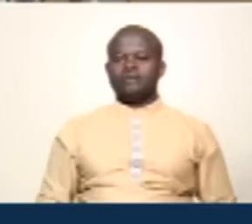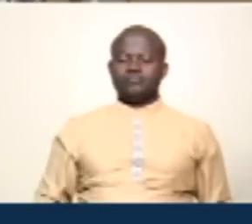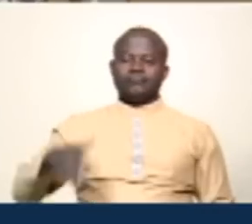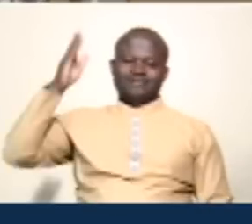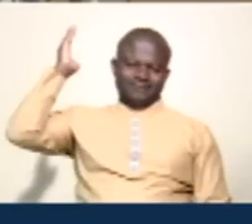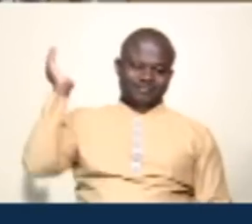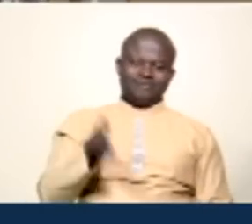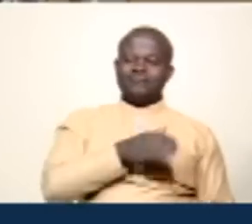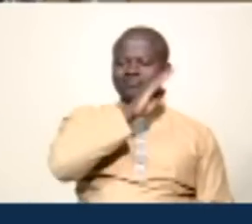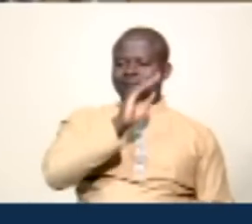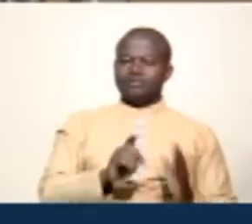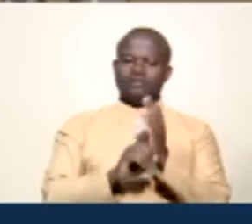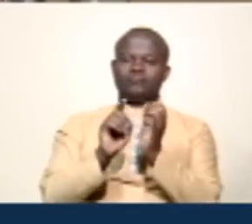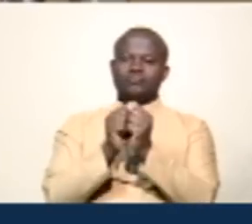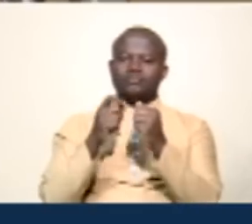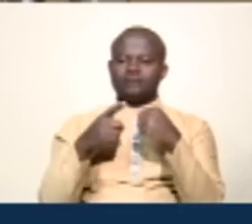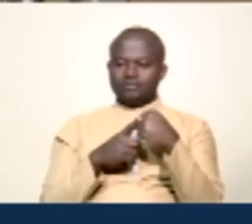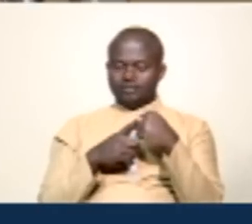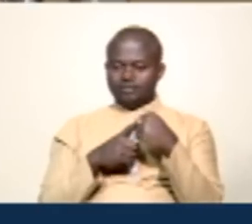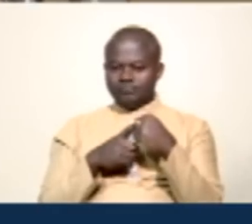kuri iyo tariki ya 16